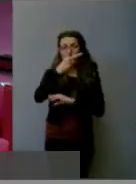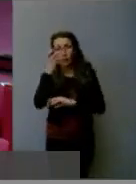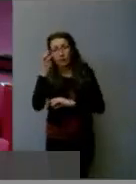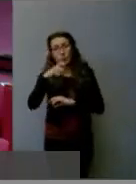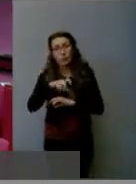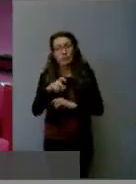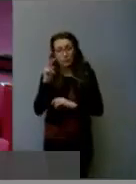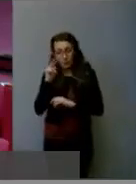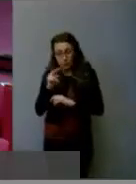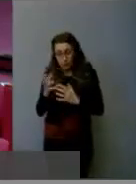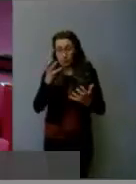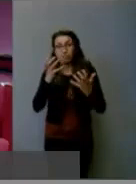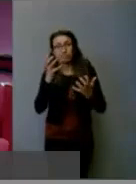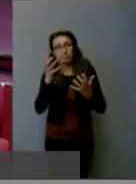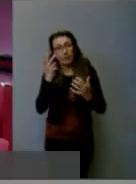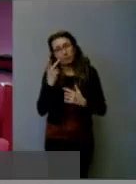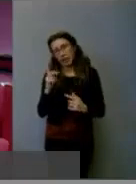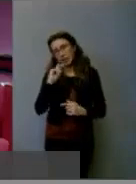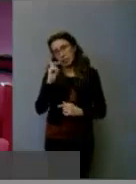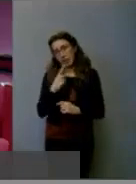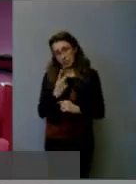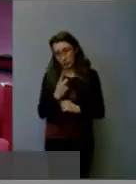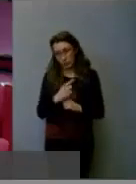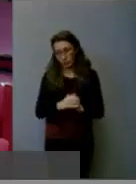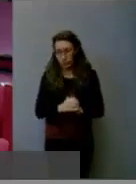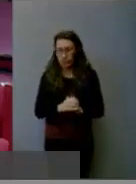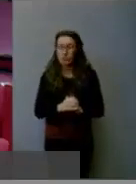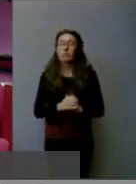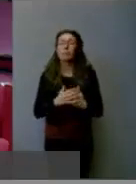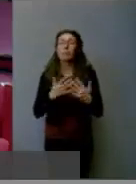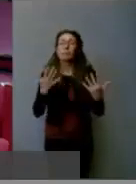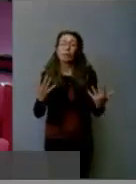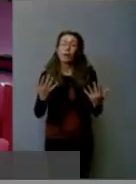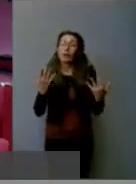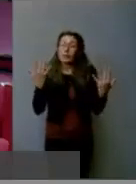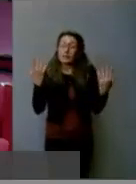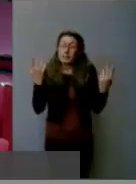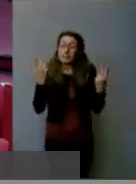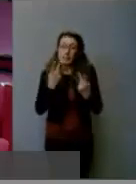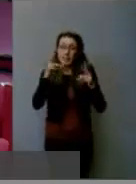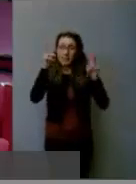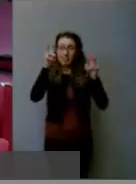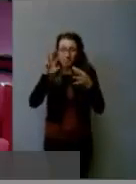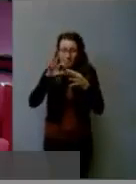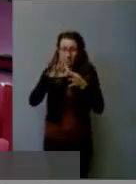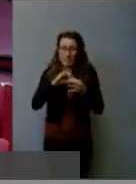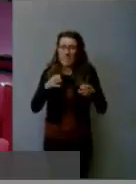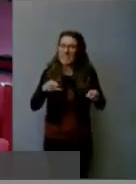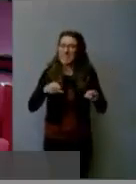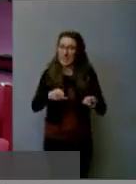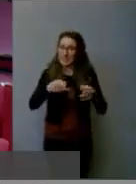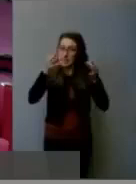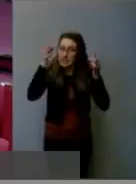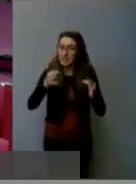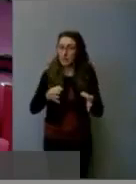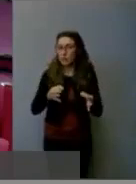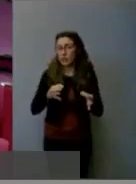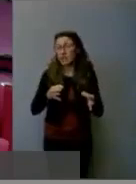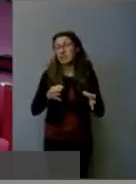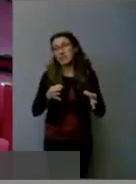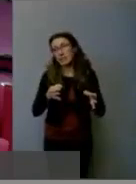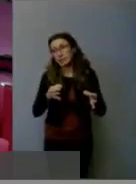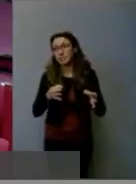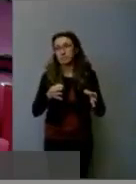migliore la loro visibilità. Sicuramente quando si parla di sicurezza delle strade il tema